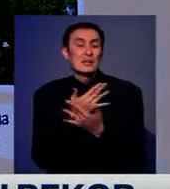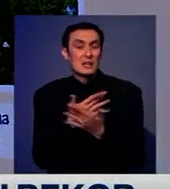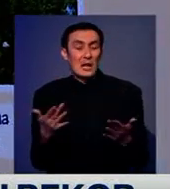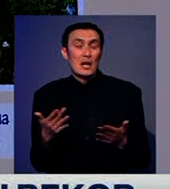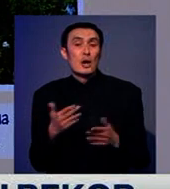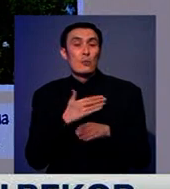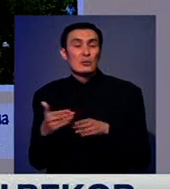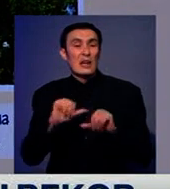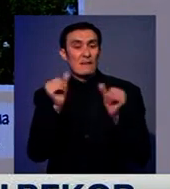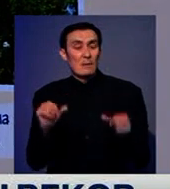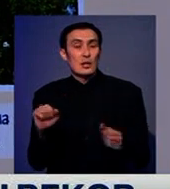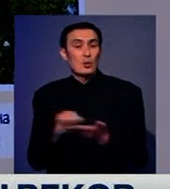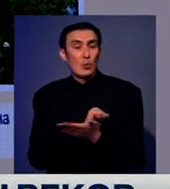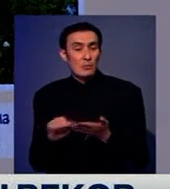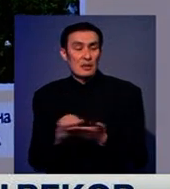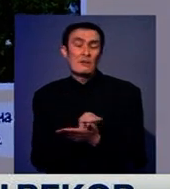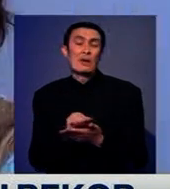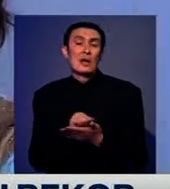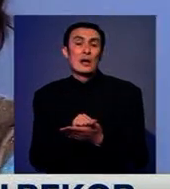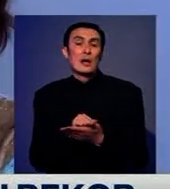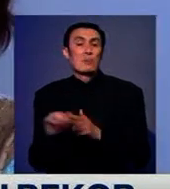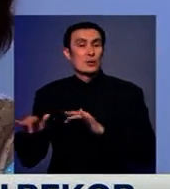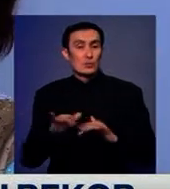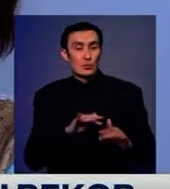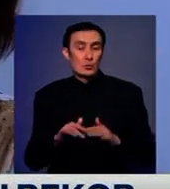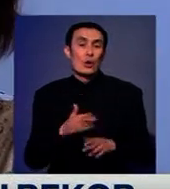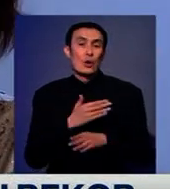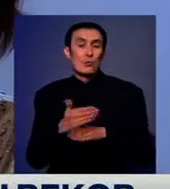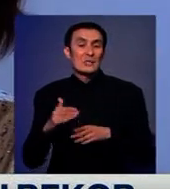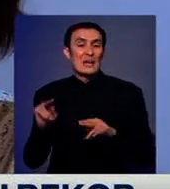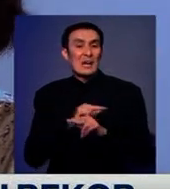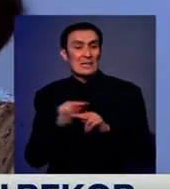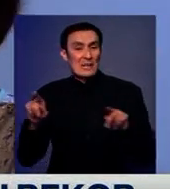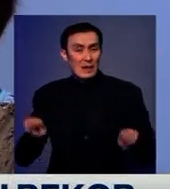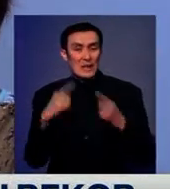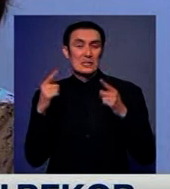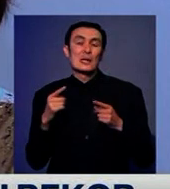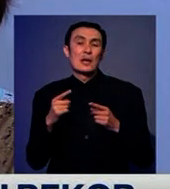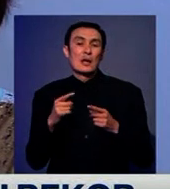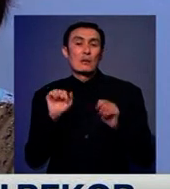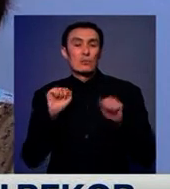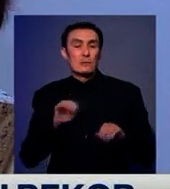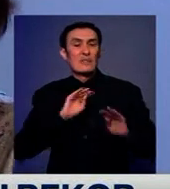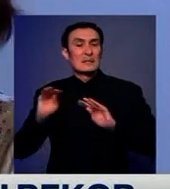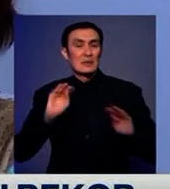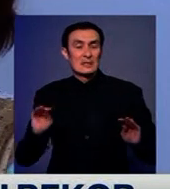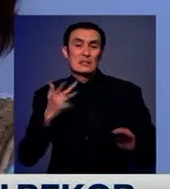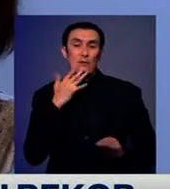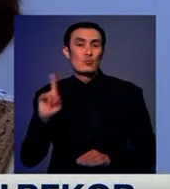всей паспортизации и соответствующих процедур, они после реставрации они займут свое место в